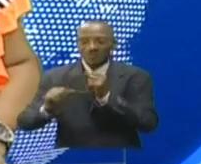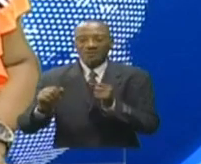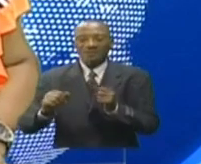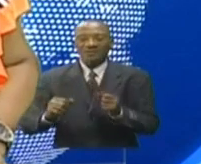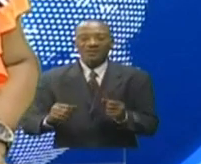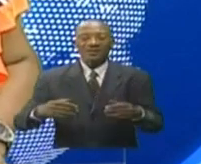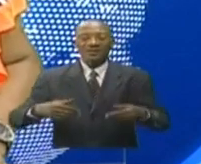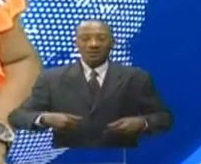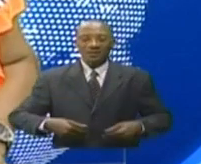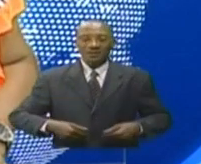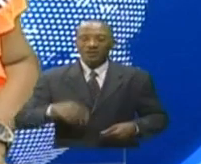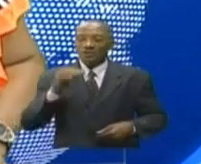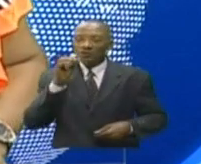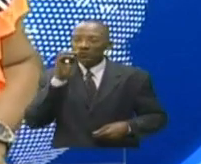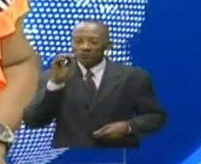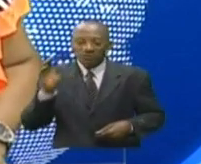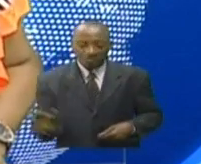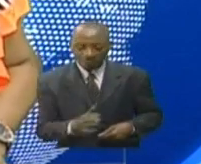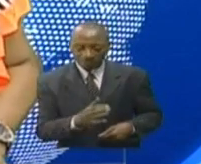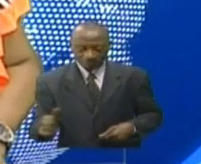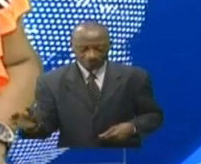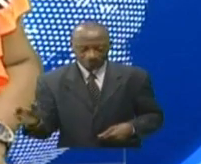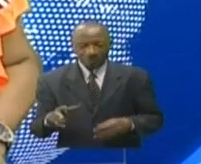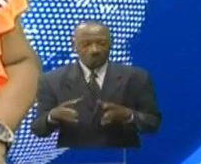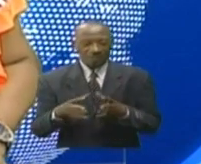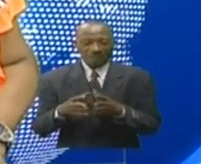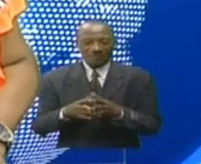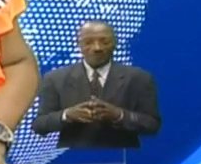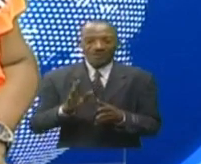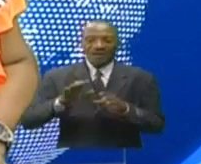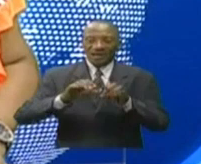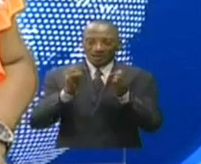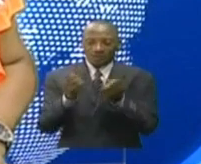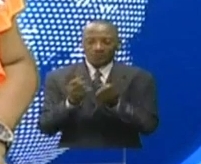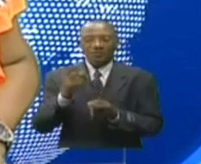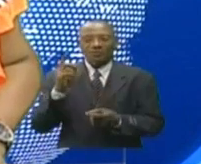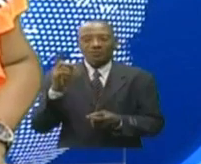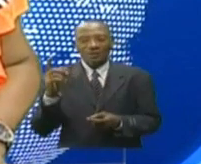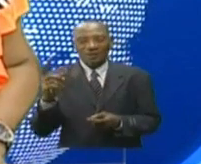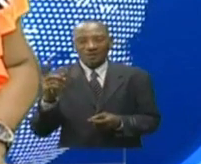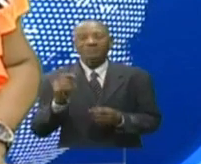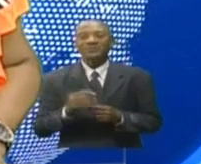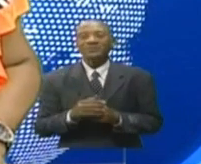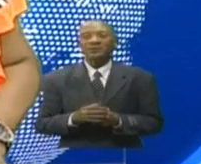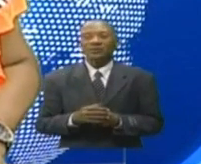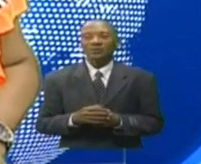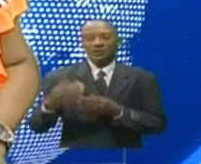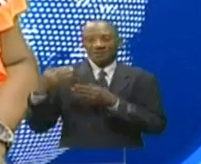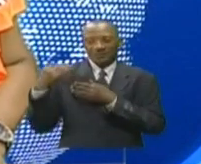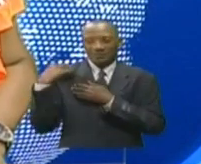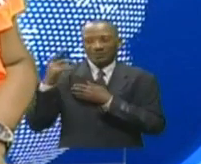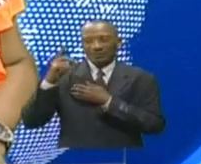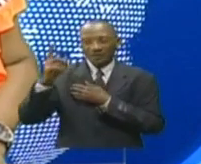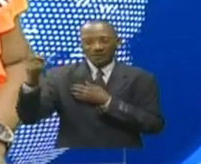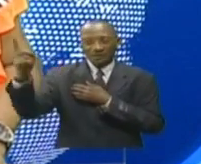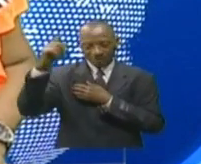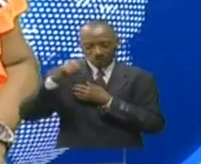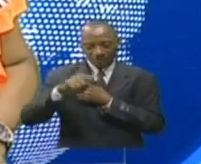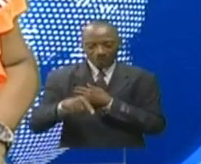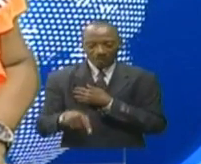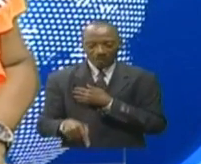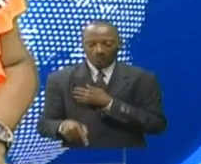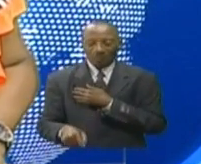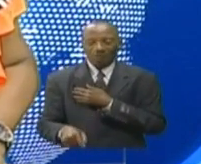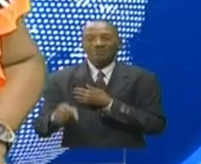la drogue. En séjour à Kinshasa, la secrétaire générale de cette organisation internationale a effectué des descentes sur les sites où